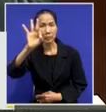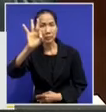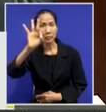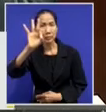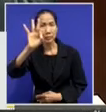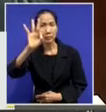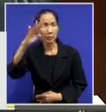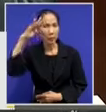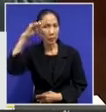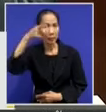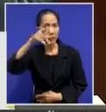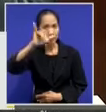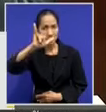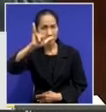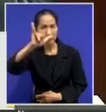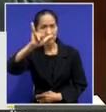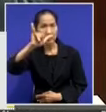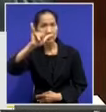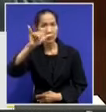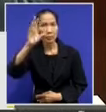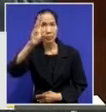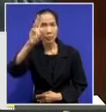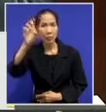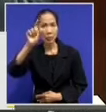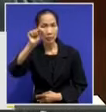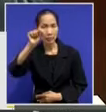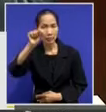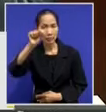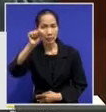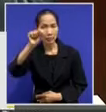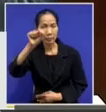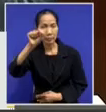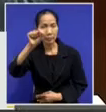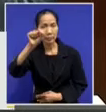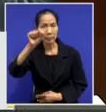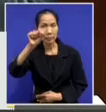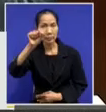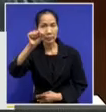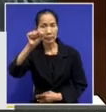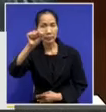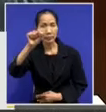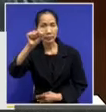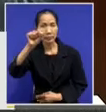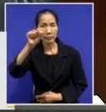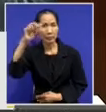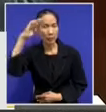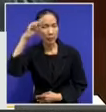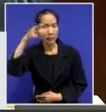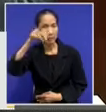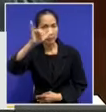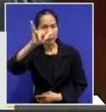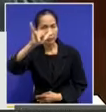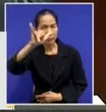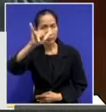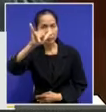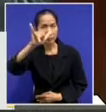รรณ พลเอกประยุทธ์จันทร์โอชาครับ 620นายสาธิตอุ๋ยตระกูล พลเอกประยุทธ์จันทร์โอชา